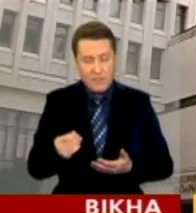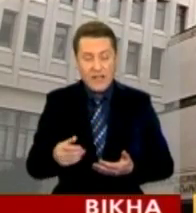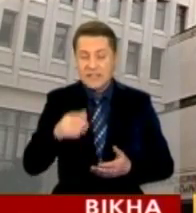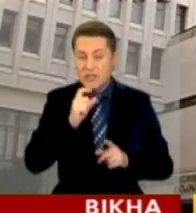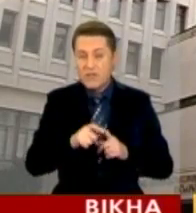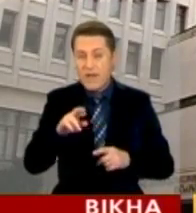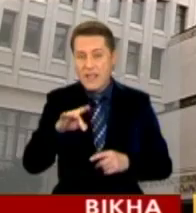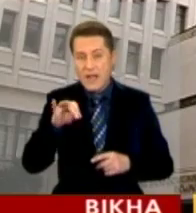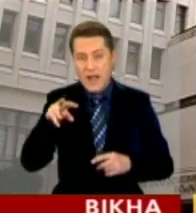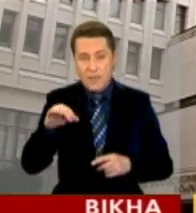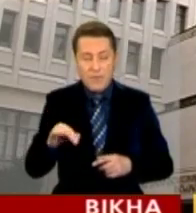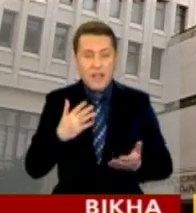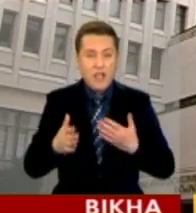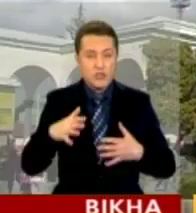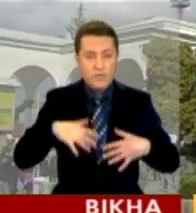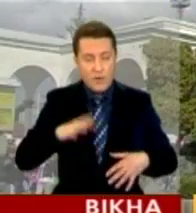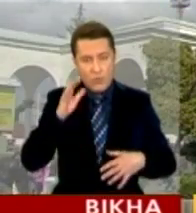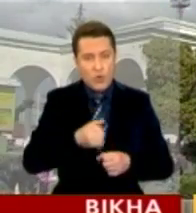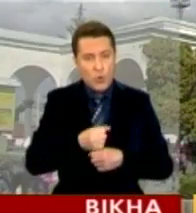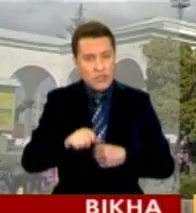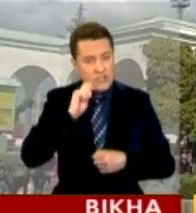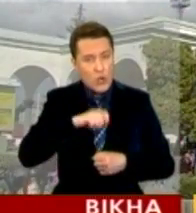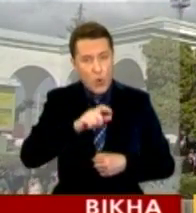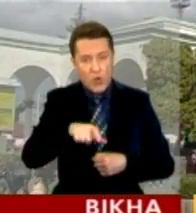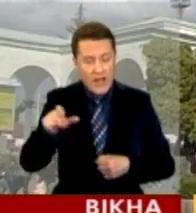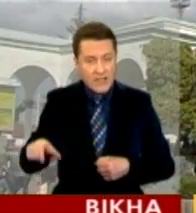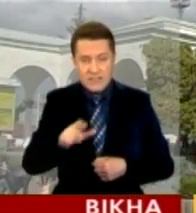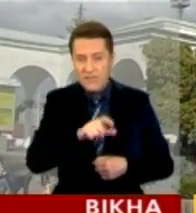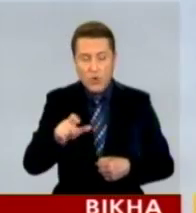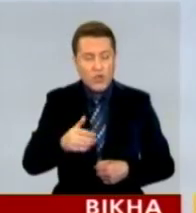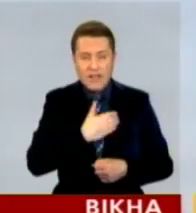Ярема, якщо у Криму будуть масові утиски українців і люди не